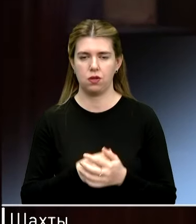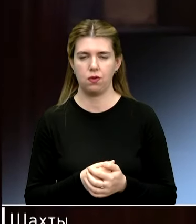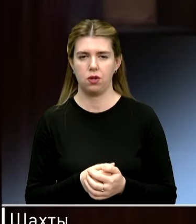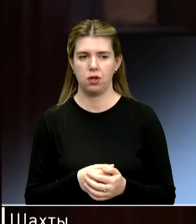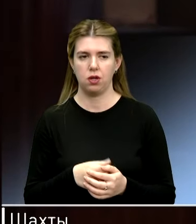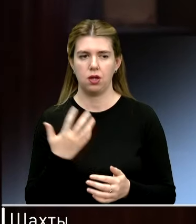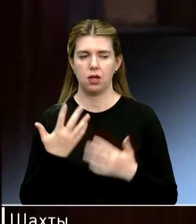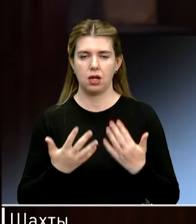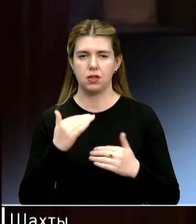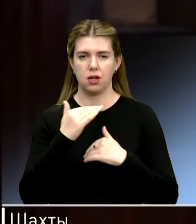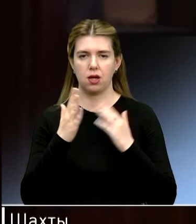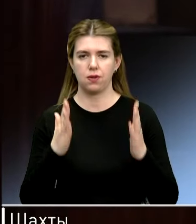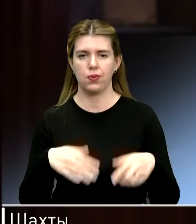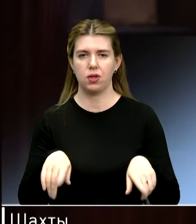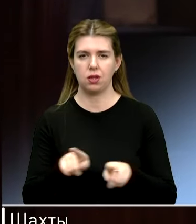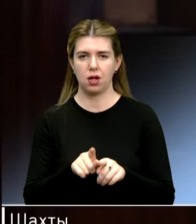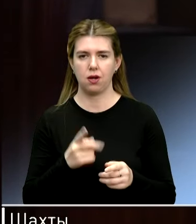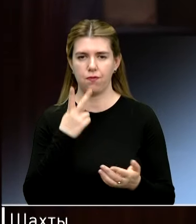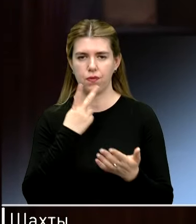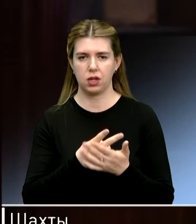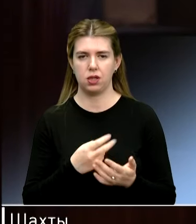Просто если картинка выглядит так